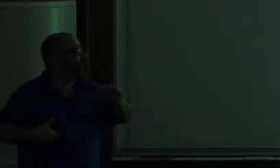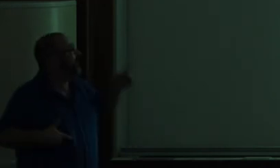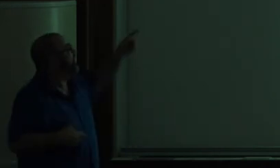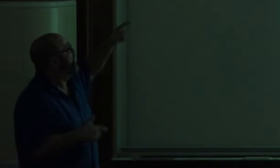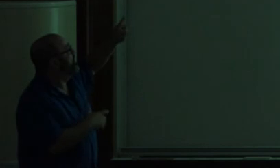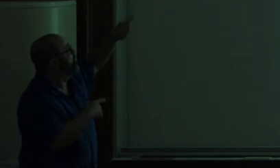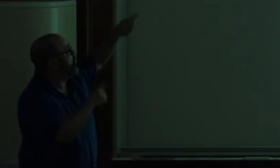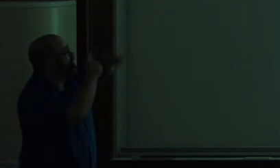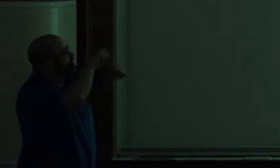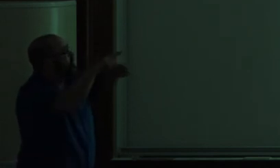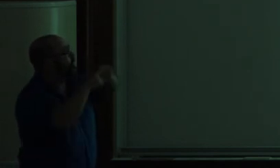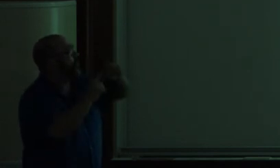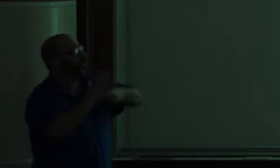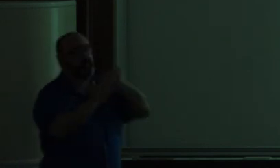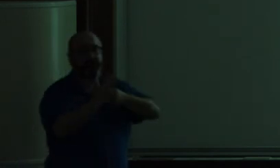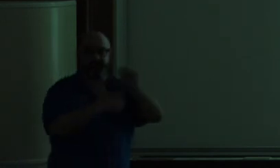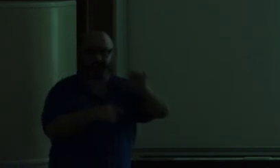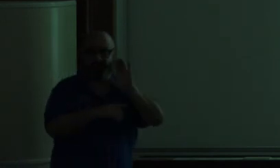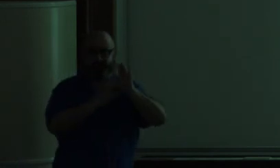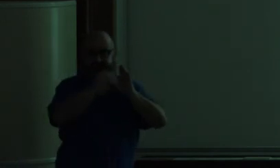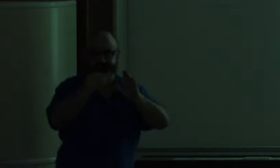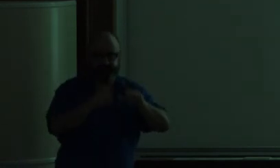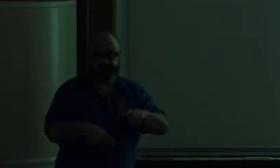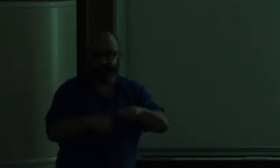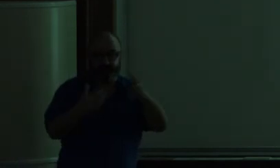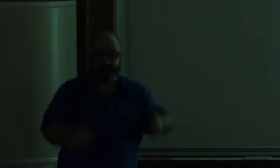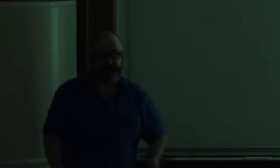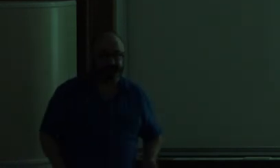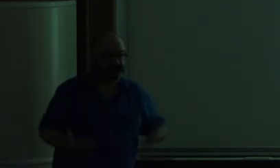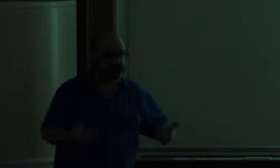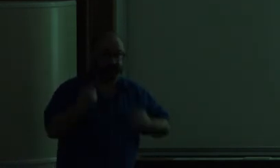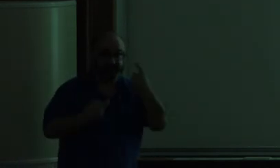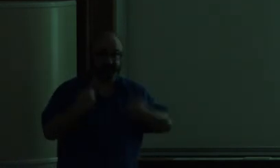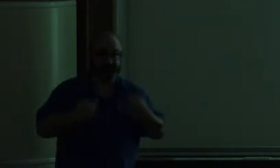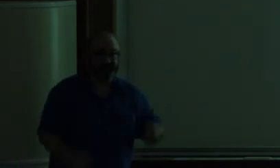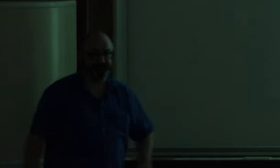repository, vous pouvez l'exécuter directement en ligne si vous le souhaitez. Et maintenant, eh ben, vous pouvez passer aux questions.